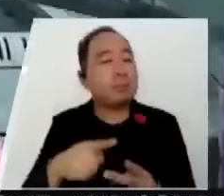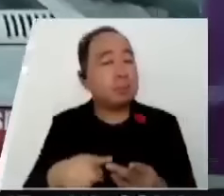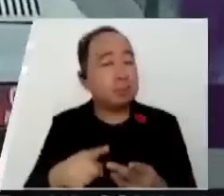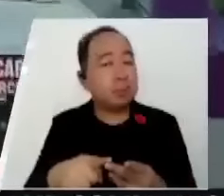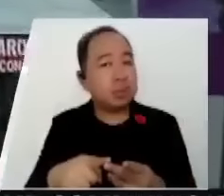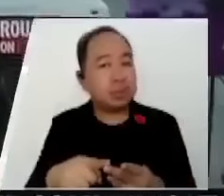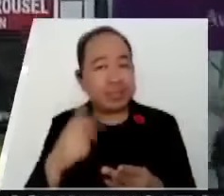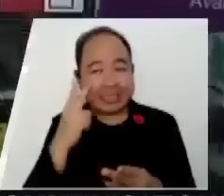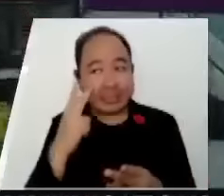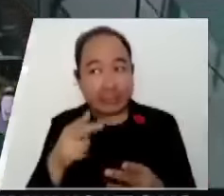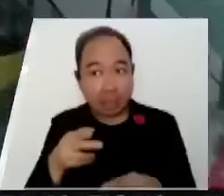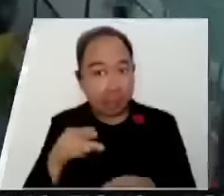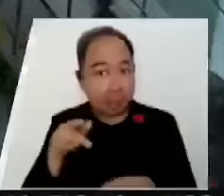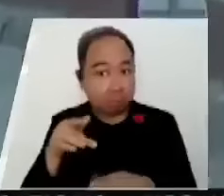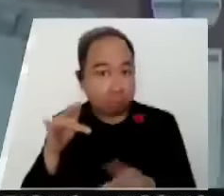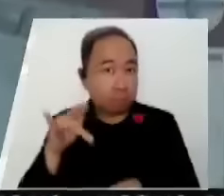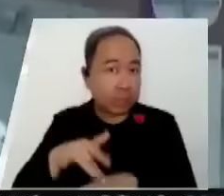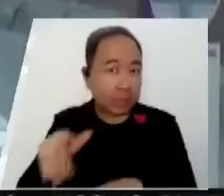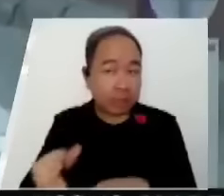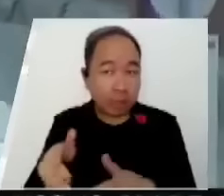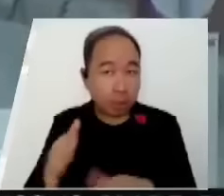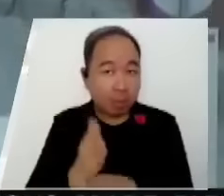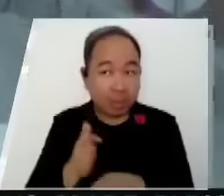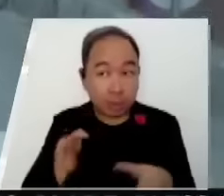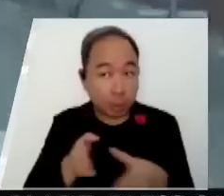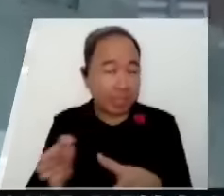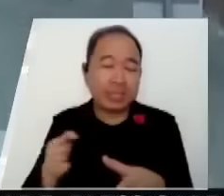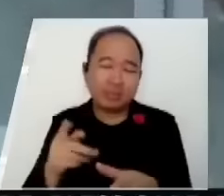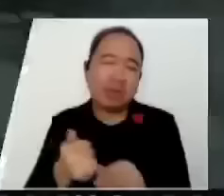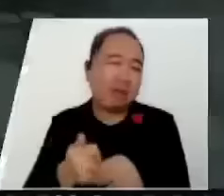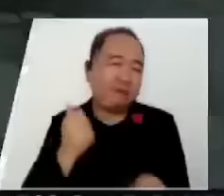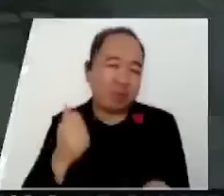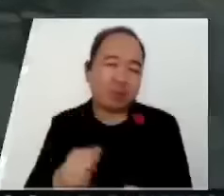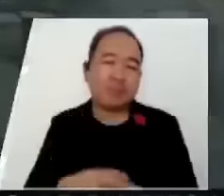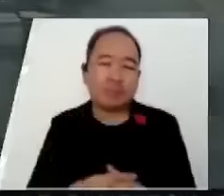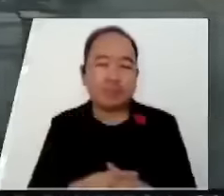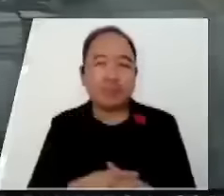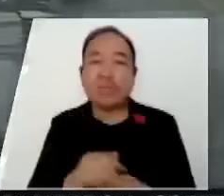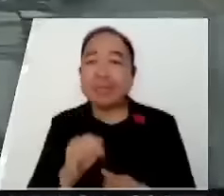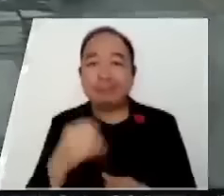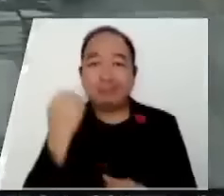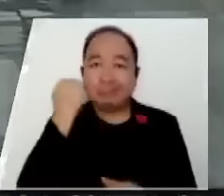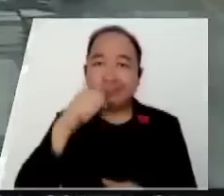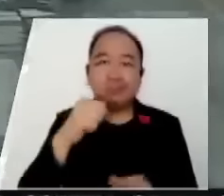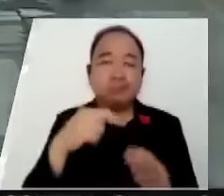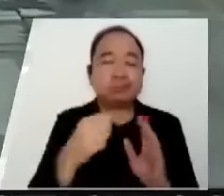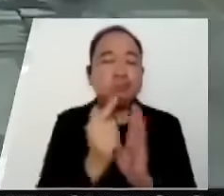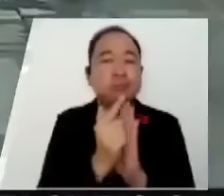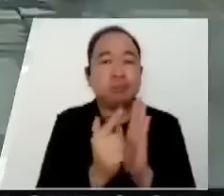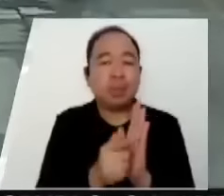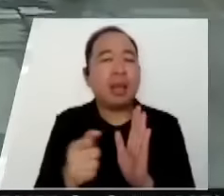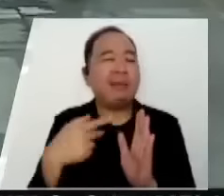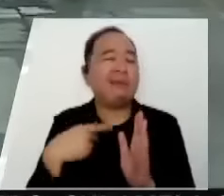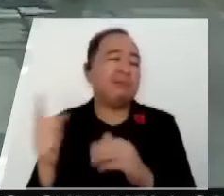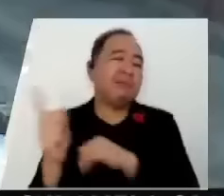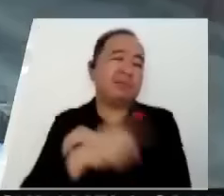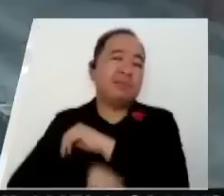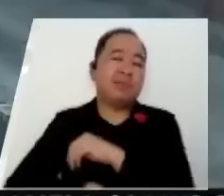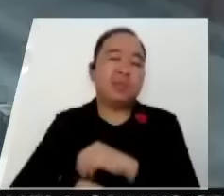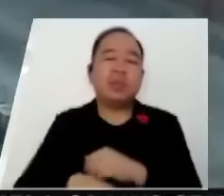aksidente, and yun po yung iniiwasan natin. Para sa mga mahuhuling lalabag, pagmumultahin kayo ng 5,000 hanggang 30,000